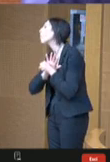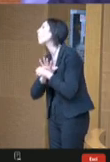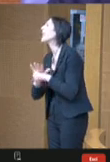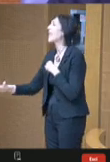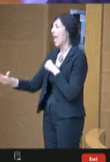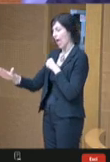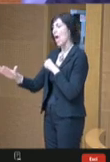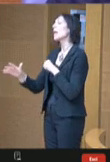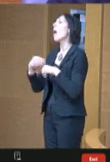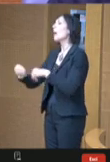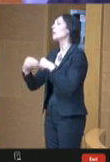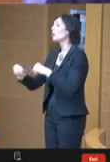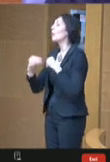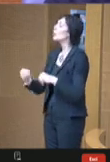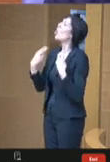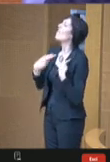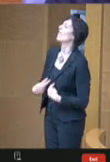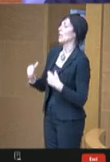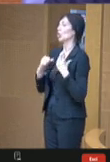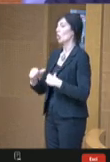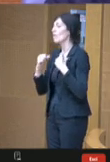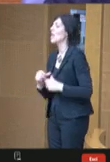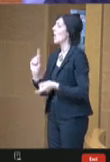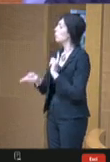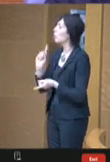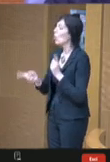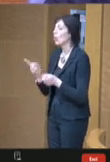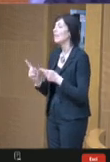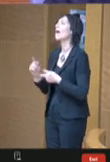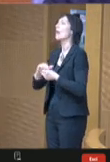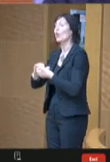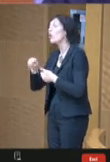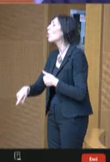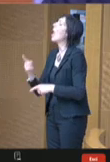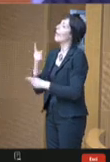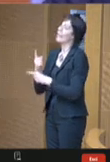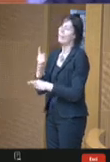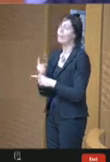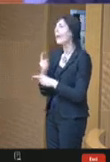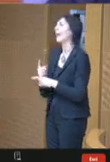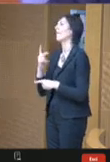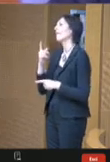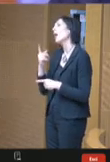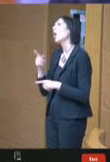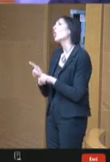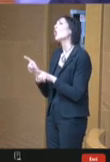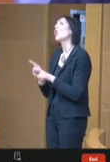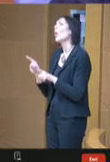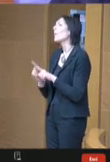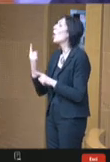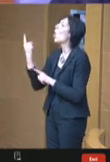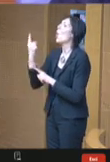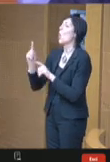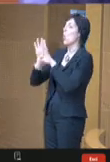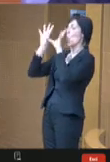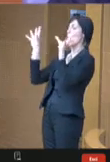sociale, politica di questo paese deve trovare più spazio, deve avere una voce, io dico sempre, anche unica. Che